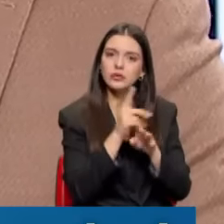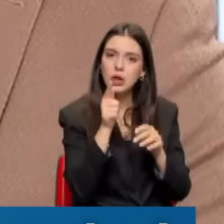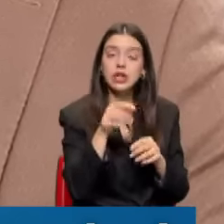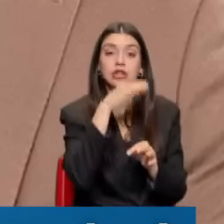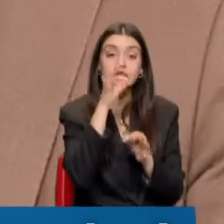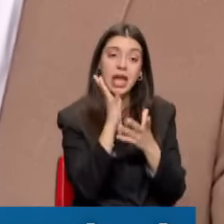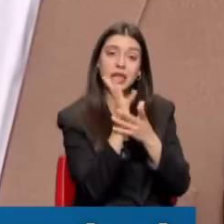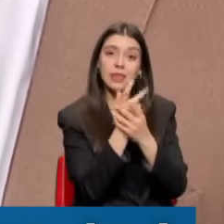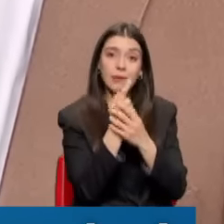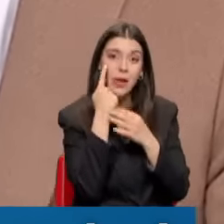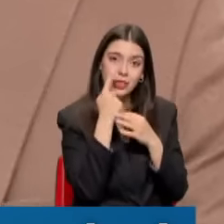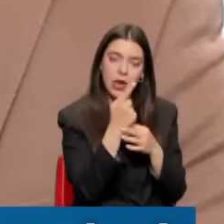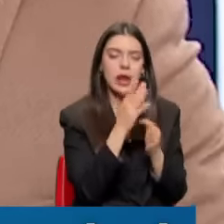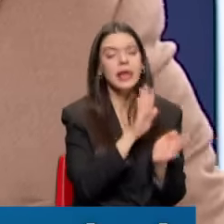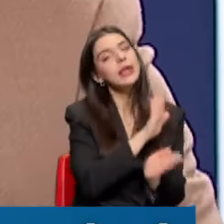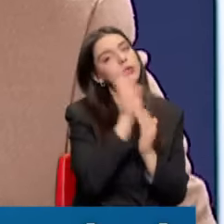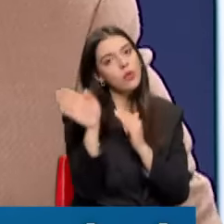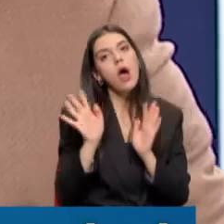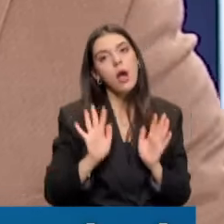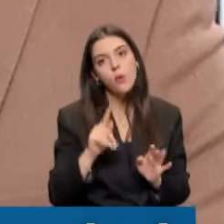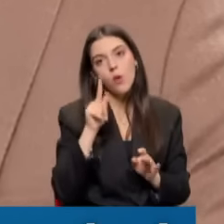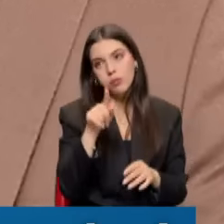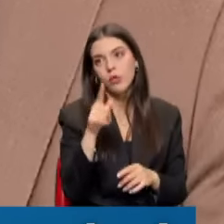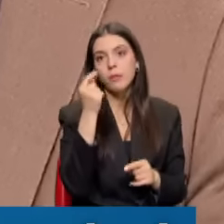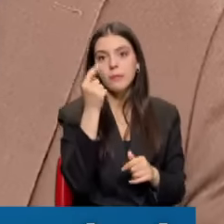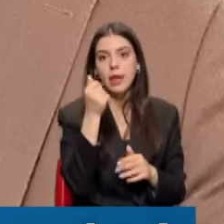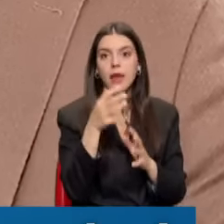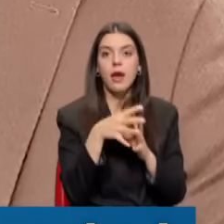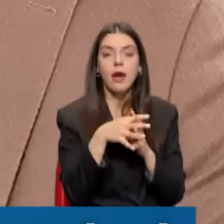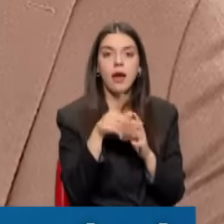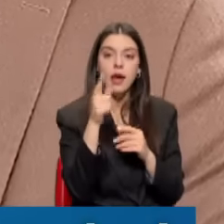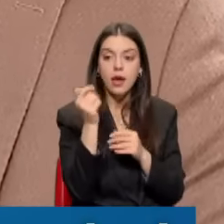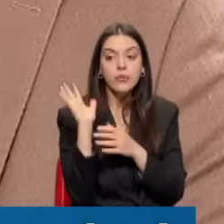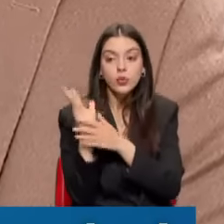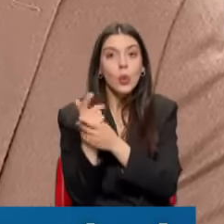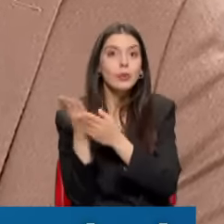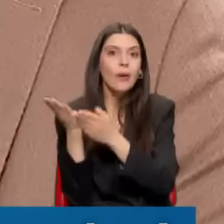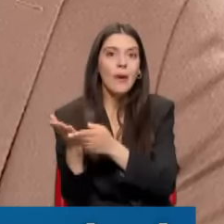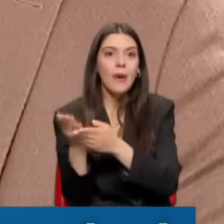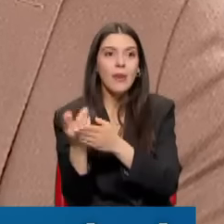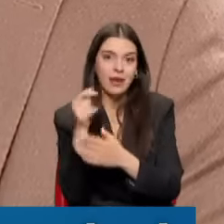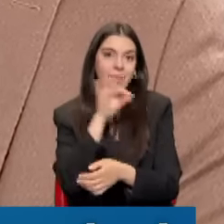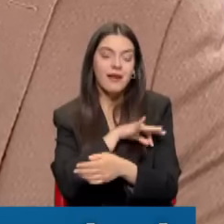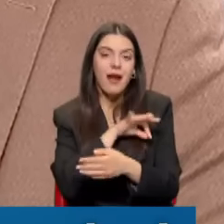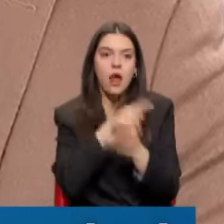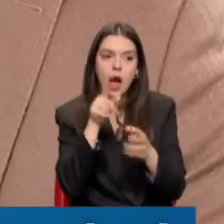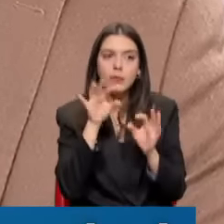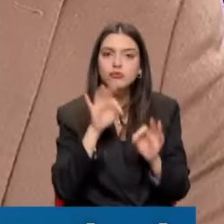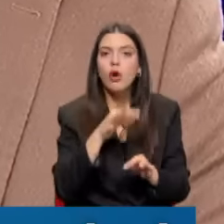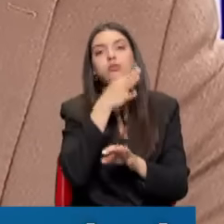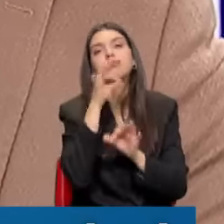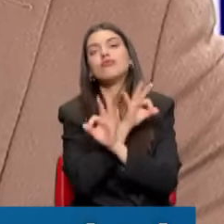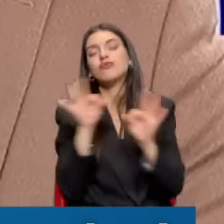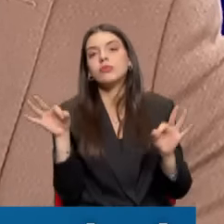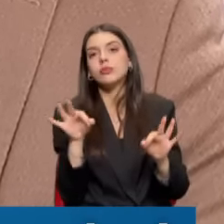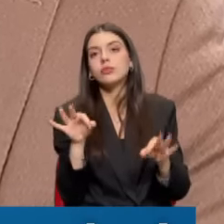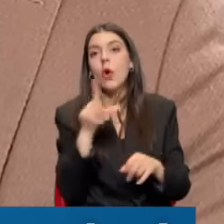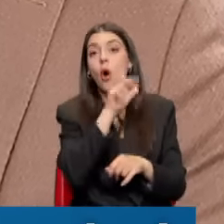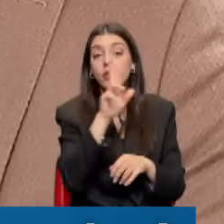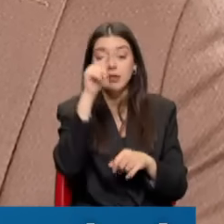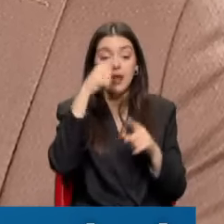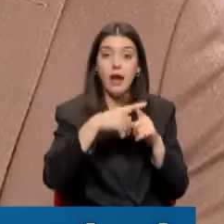toplamaya o sezon gidiyor ama o ciddi bir gelir kaynağı orası için Eee an itibariyle mutsuzlar Ben 17 lir